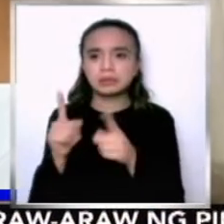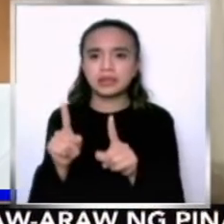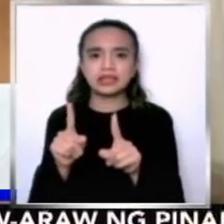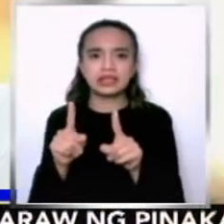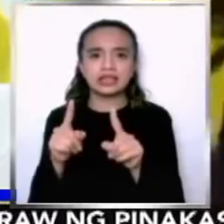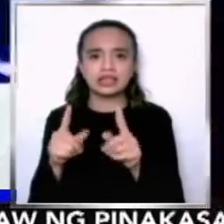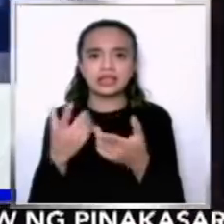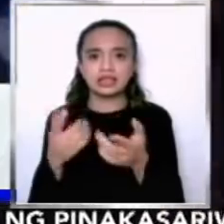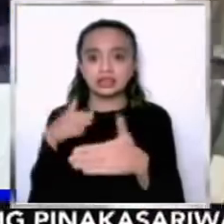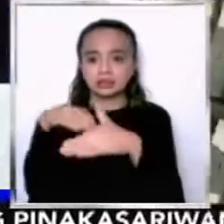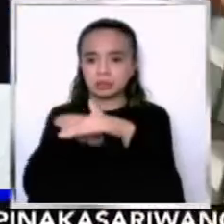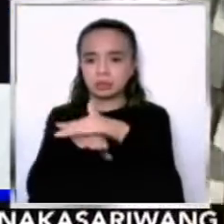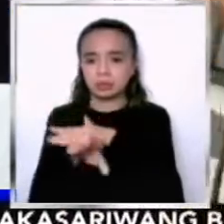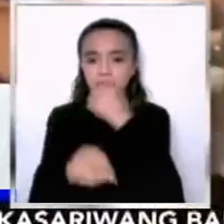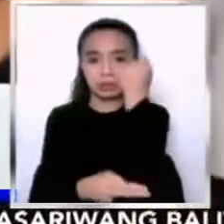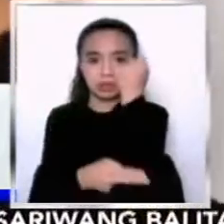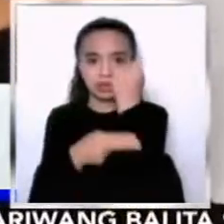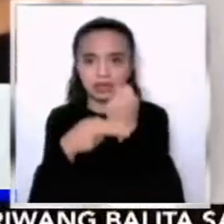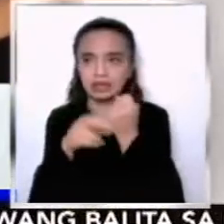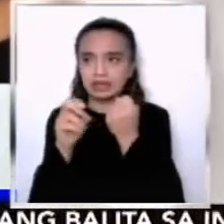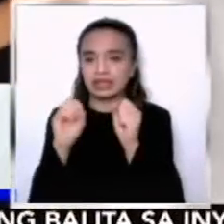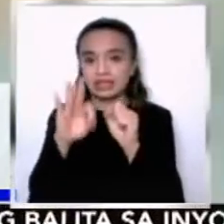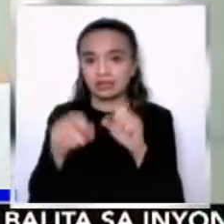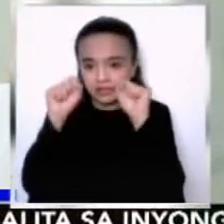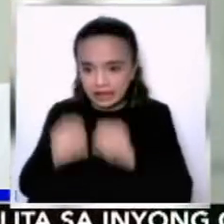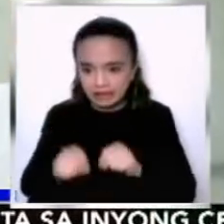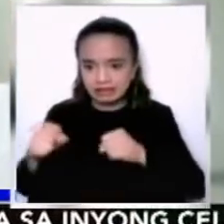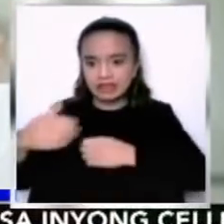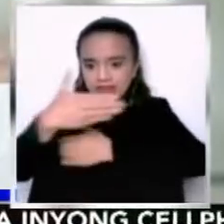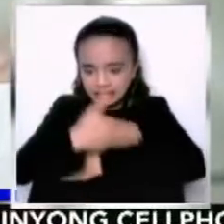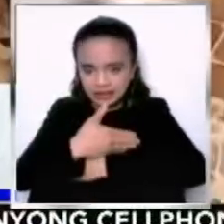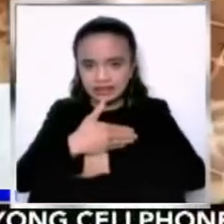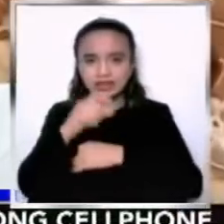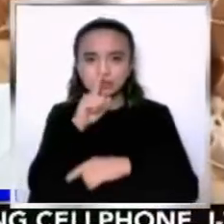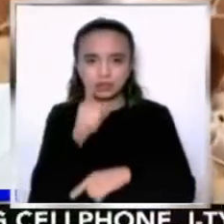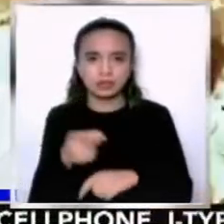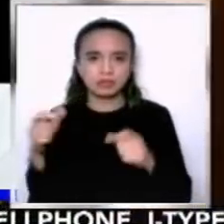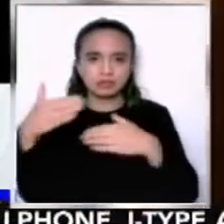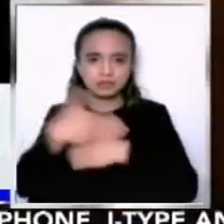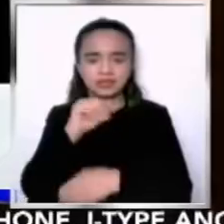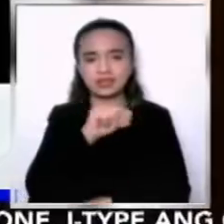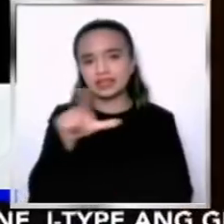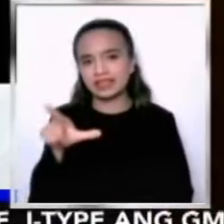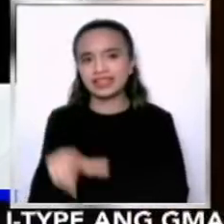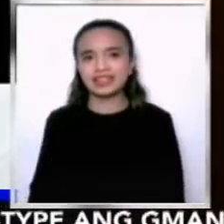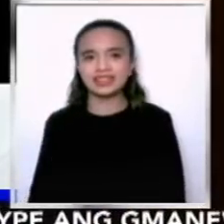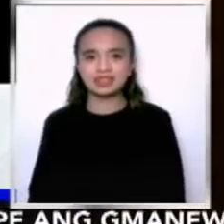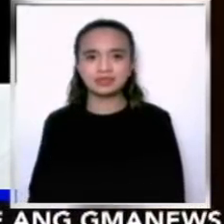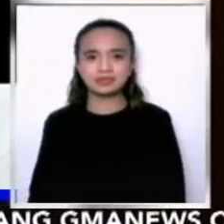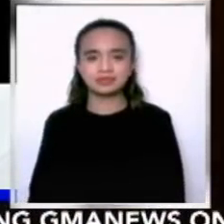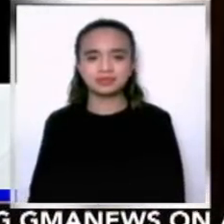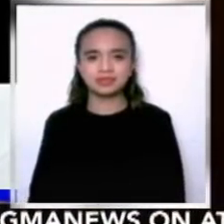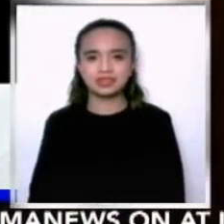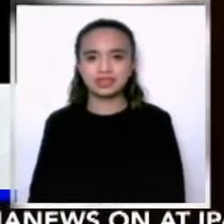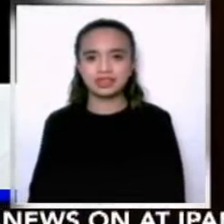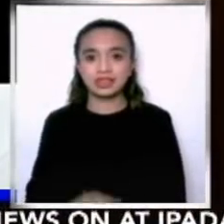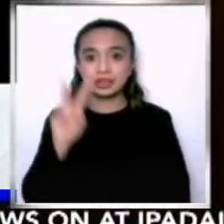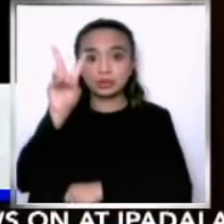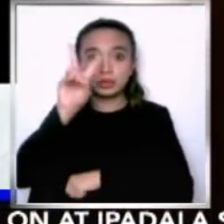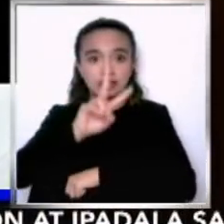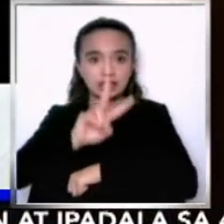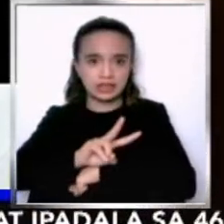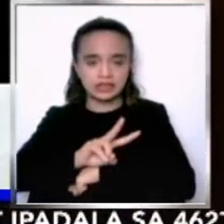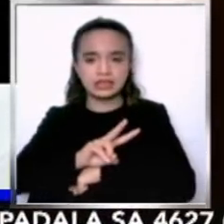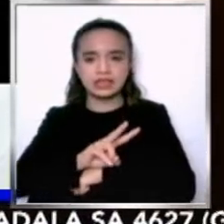Eh talaga namang kung pwede lang magyakapan, eh magyayakapan na talaga kaming lahat. Dalawang araw na lang, magkikita-kita kami lahat dun